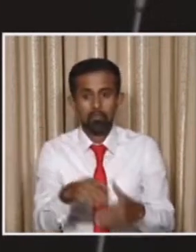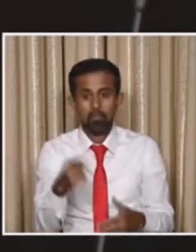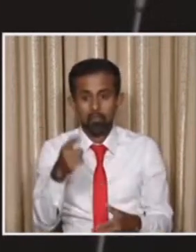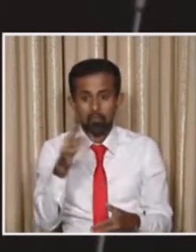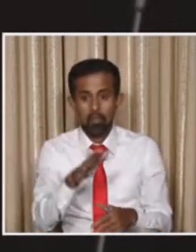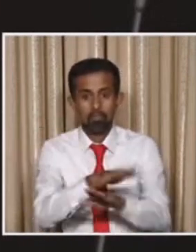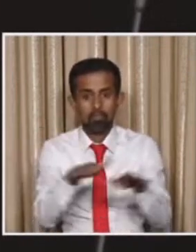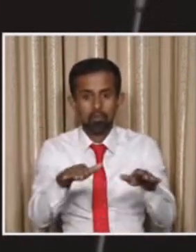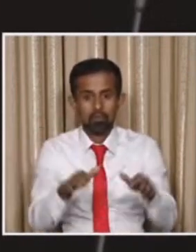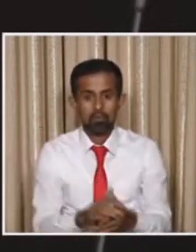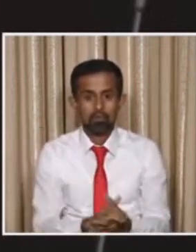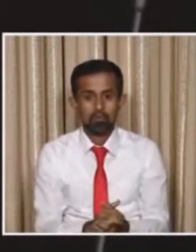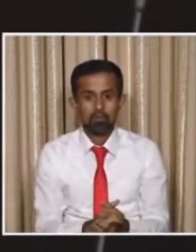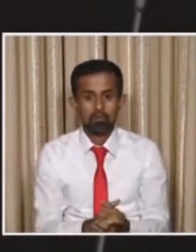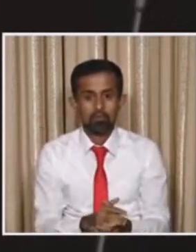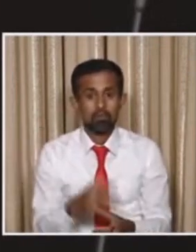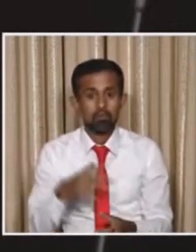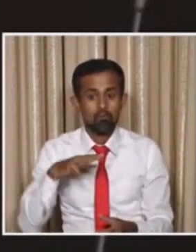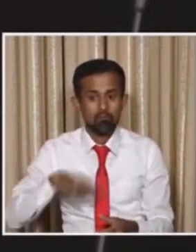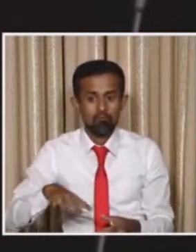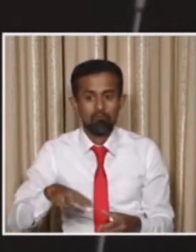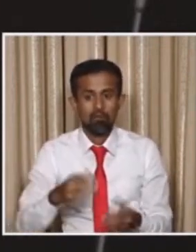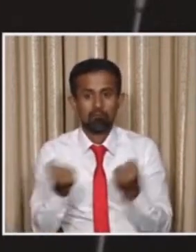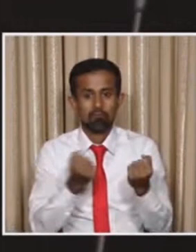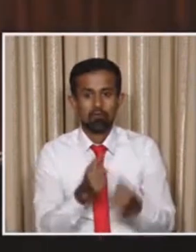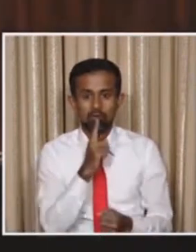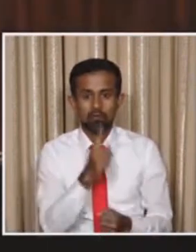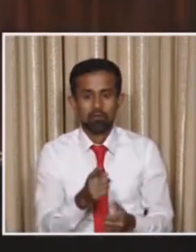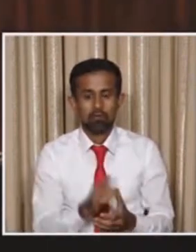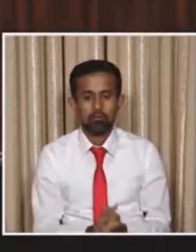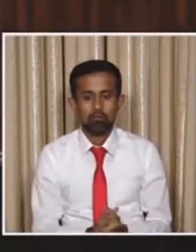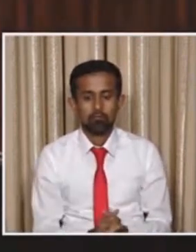දරුවා තමයි ගලි බවුසරේ. හරි බොහොම ස්තුතියි.